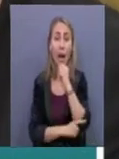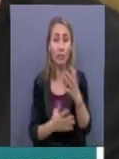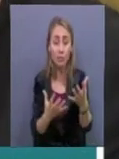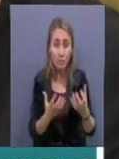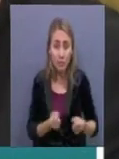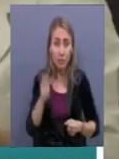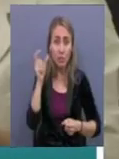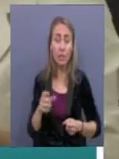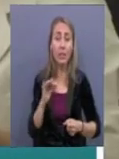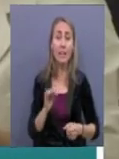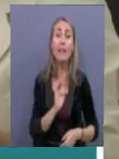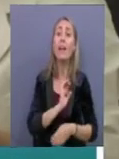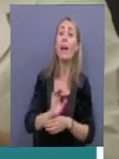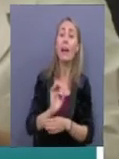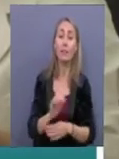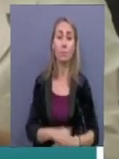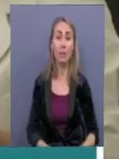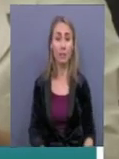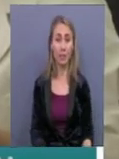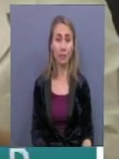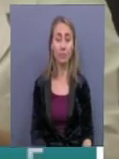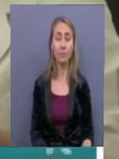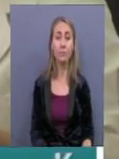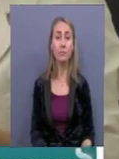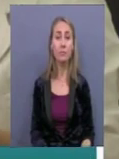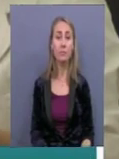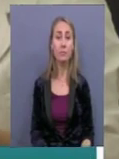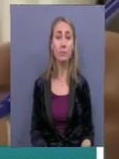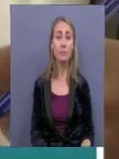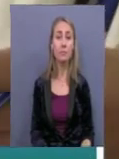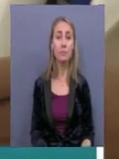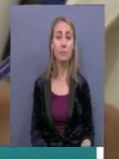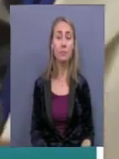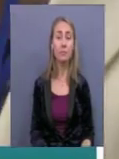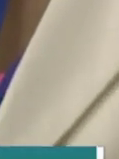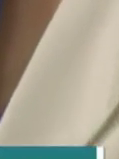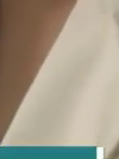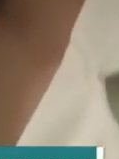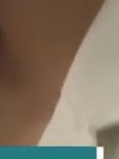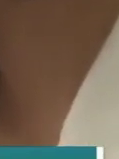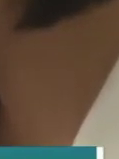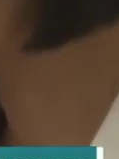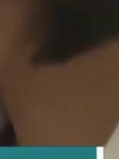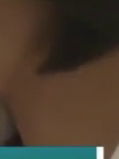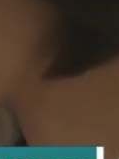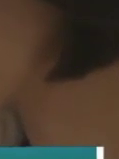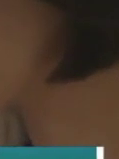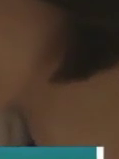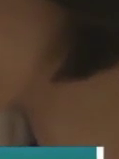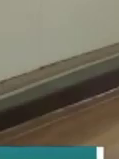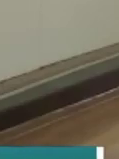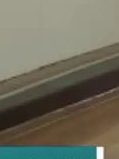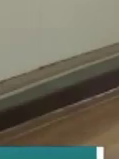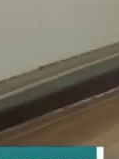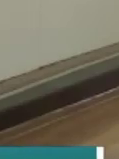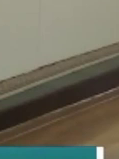Астана бір ақпараттық жүйесі енгізілгеннен кейін кедендік транзит рәсімін аяқтауға және тауарларды ішкі тұтыну үшін шығарудың кедендік